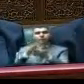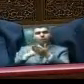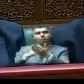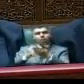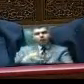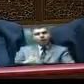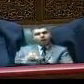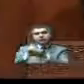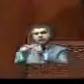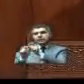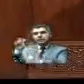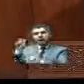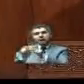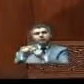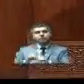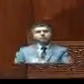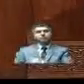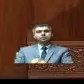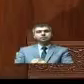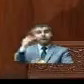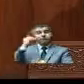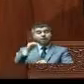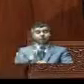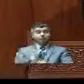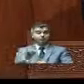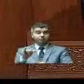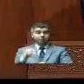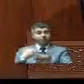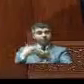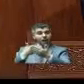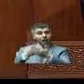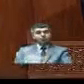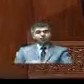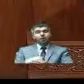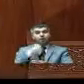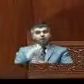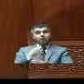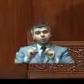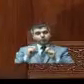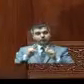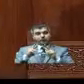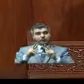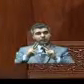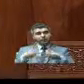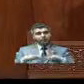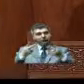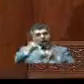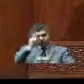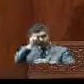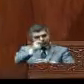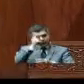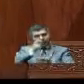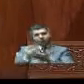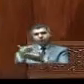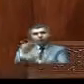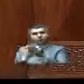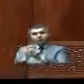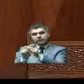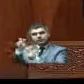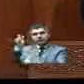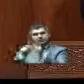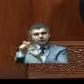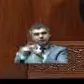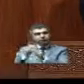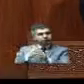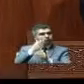والسادة المستشارون المحترمون، لا بد من التأكيد على أن مختلف مصالح وزارة الداخلية بتنسيق مع جميع